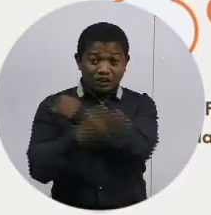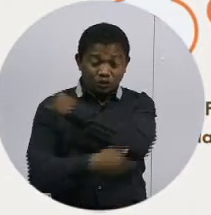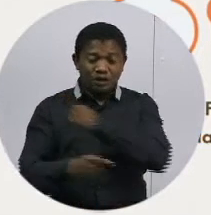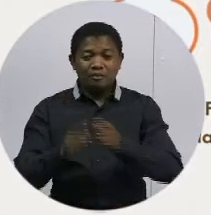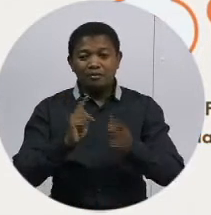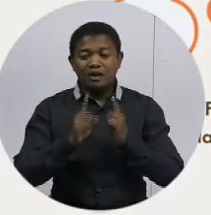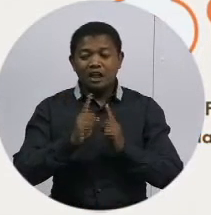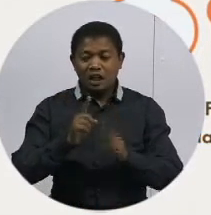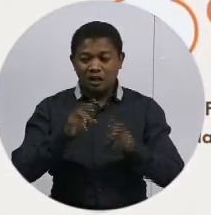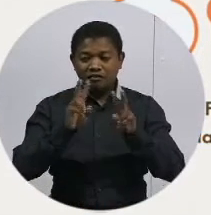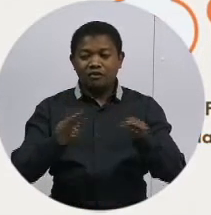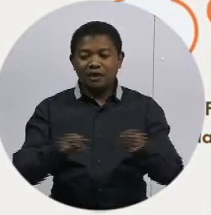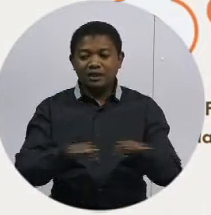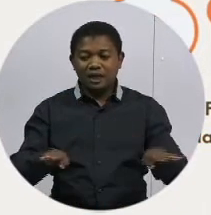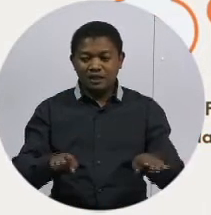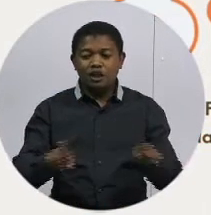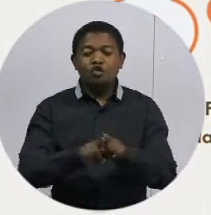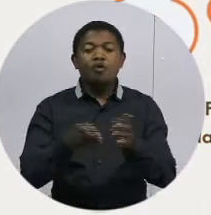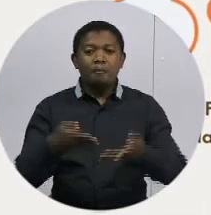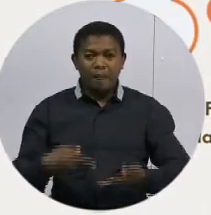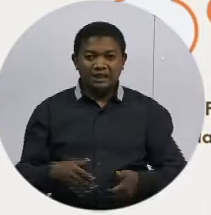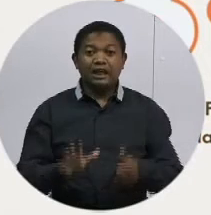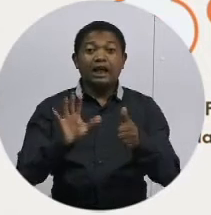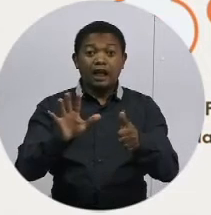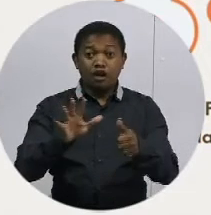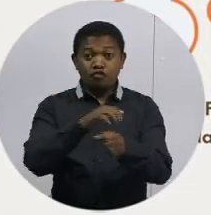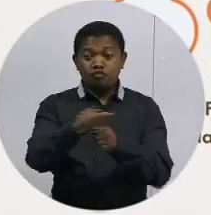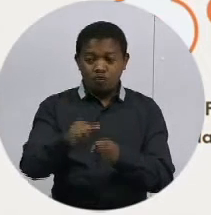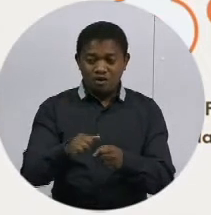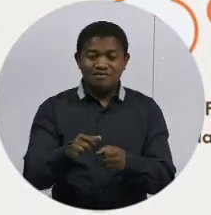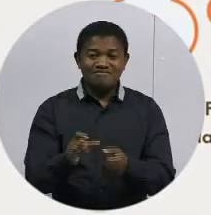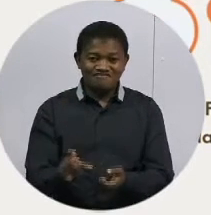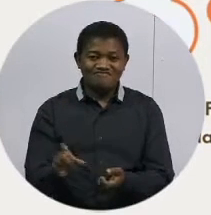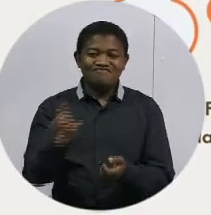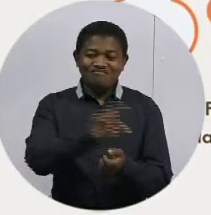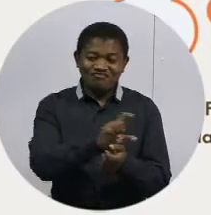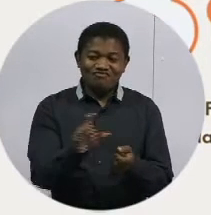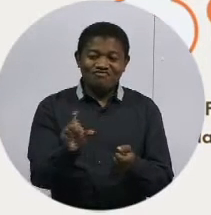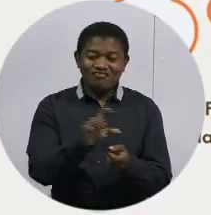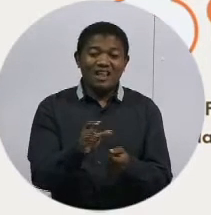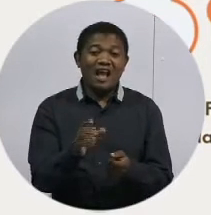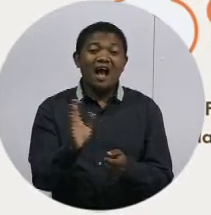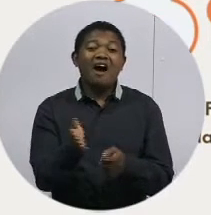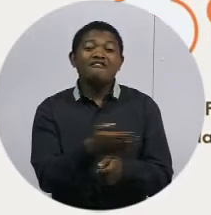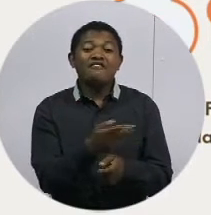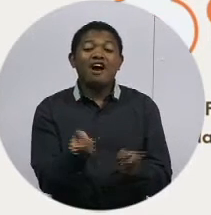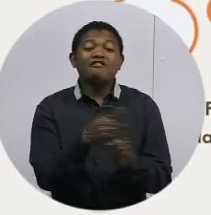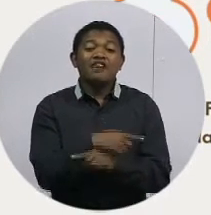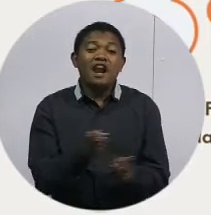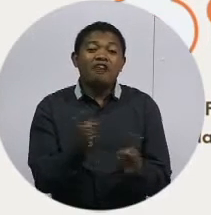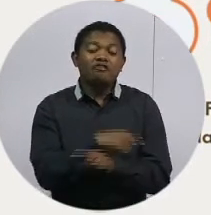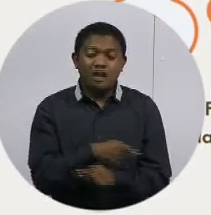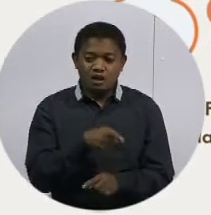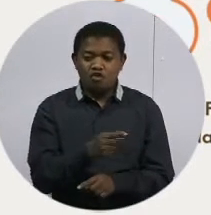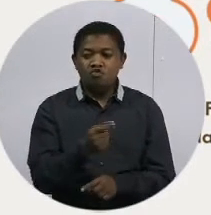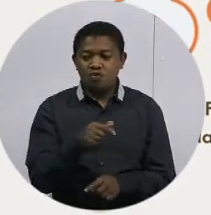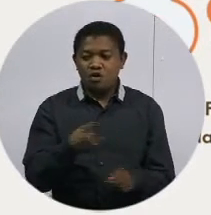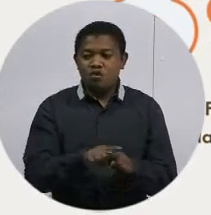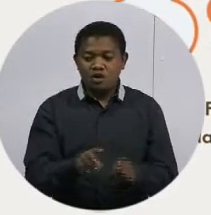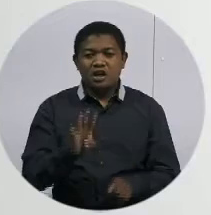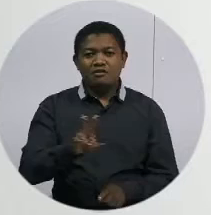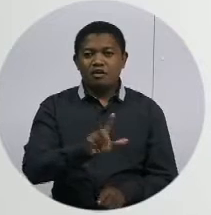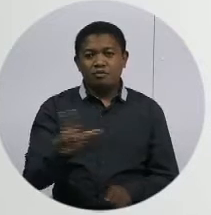manana 5 volana izy ireo amerenana ny reny vola ary 4/20 volana kosa ny fepotoana amerenana ny